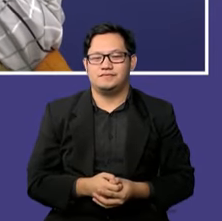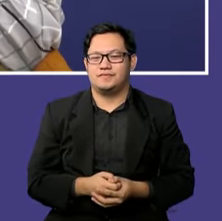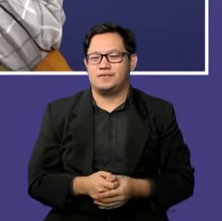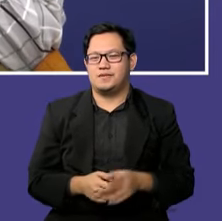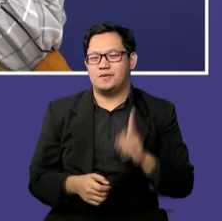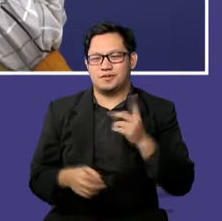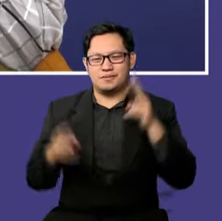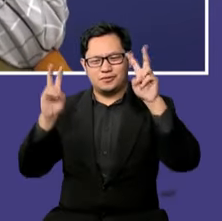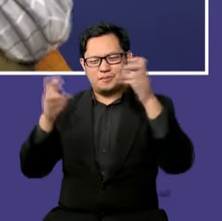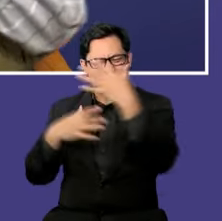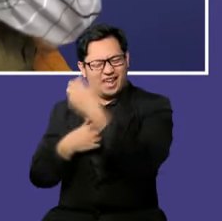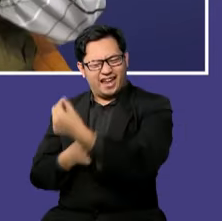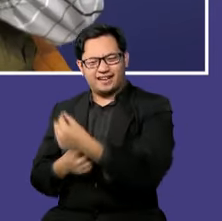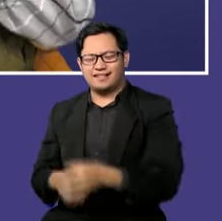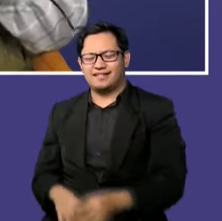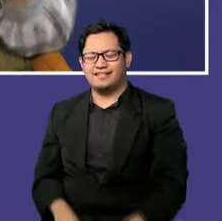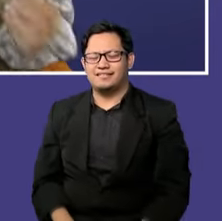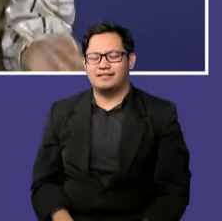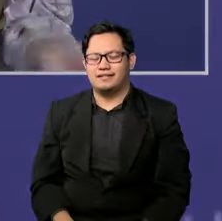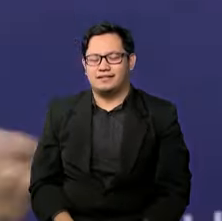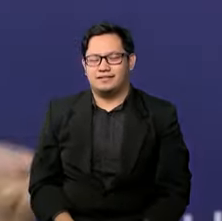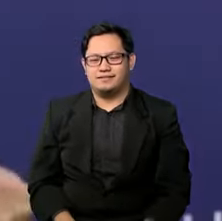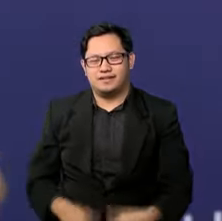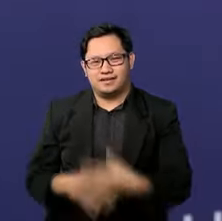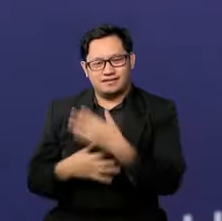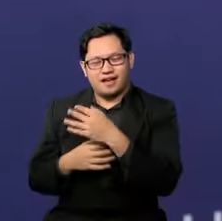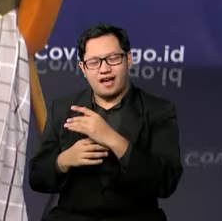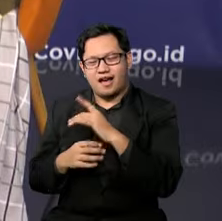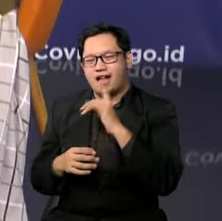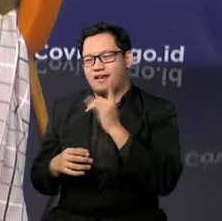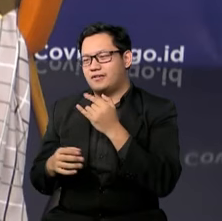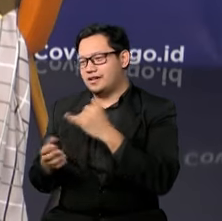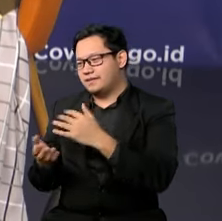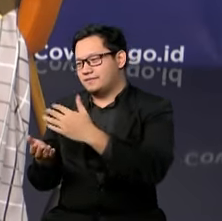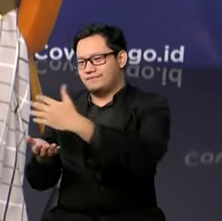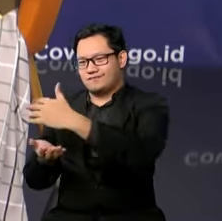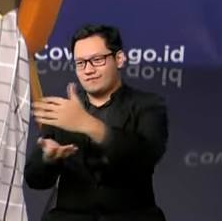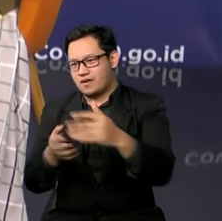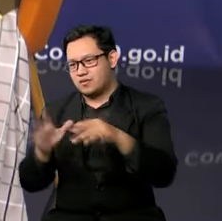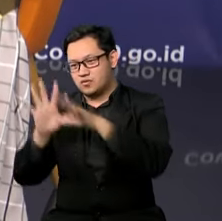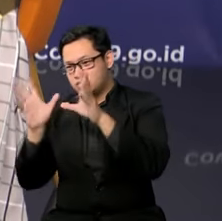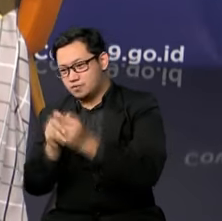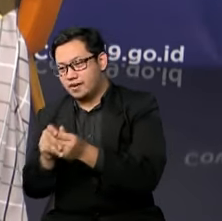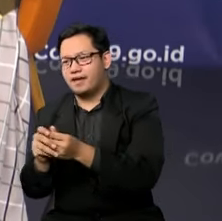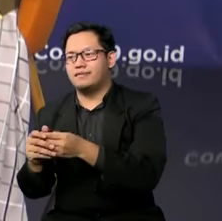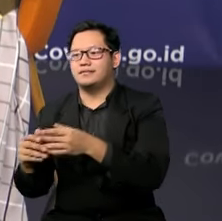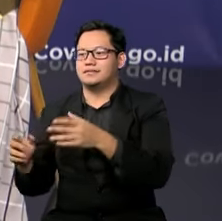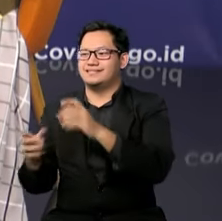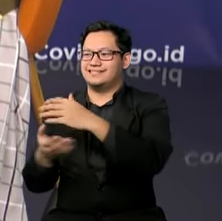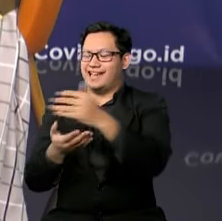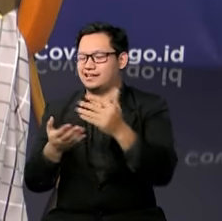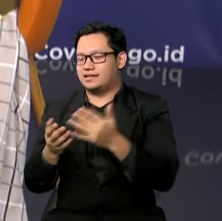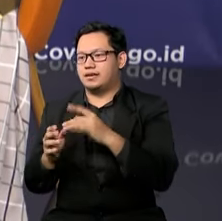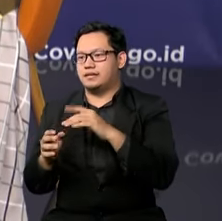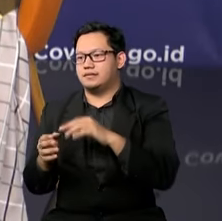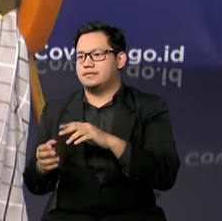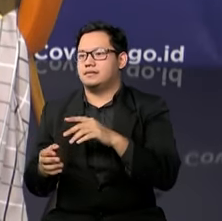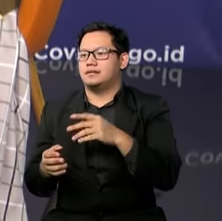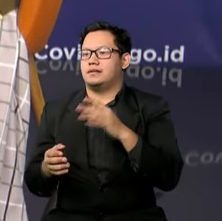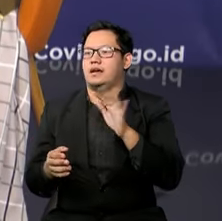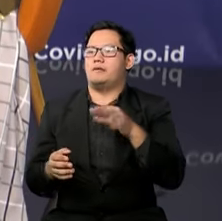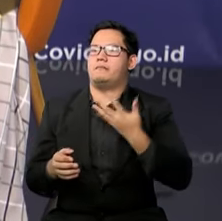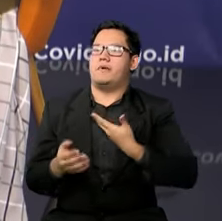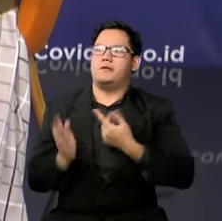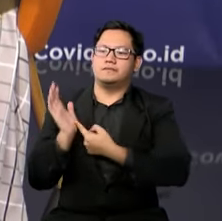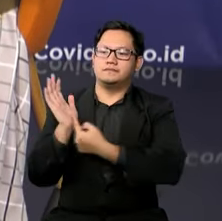Oke tadi kan kalau kita sudah membicarakan jumlah kasus mungkin sekarang saya mau ngajak untuk seluruh masyarakat Indonesia melihat jumlah angka